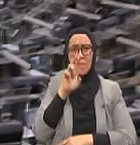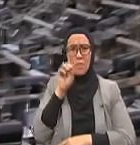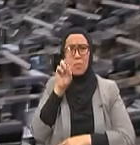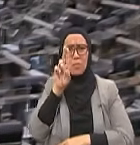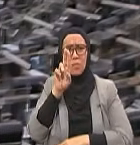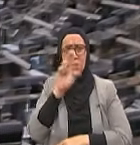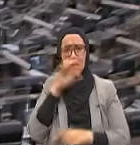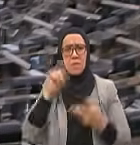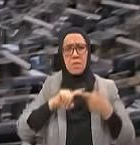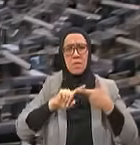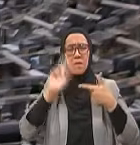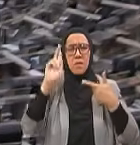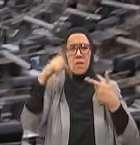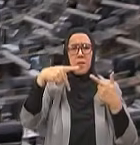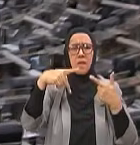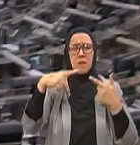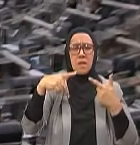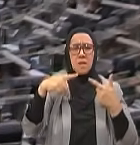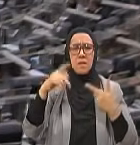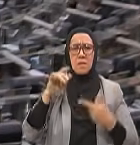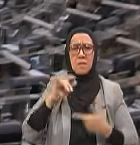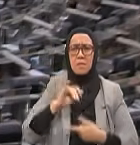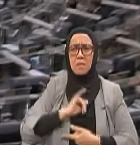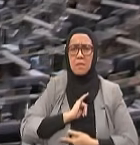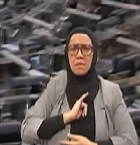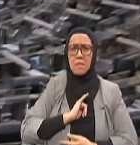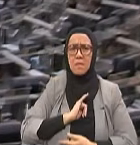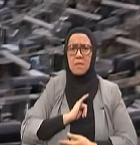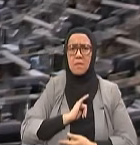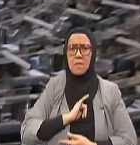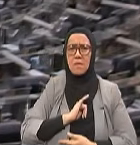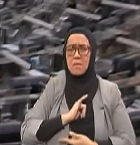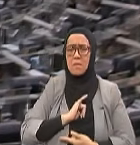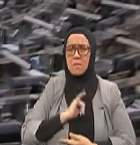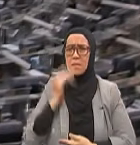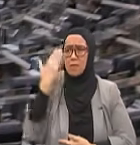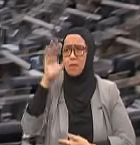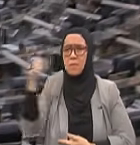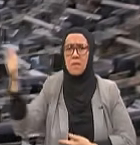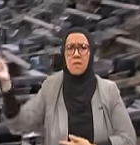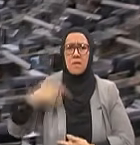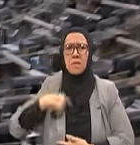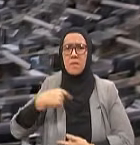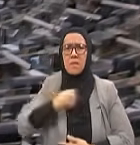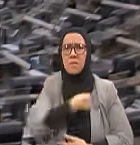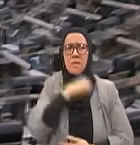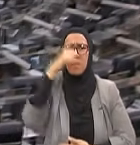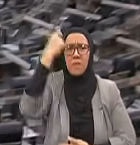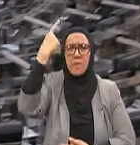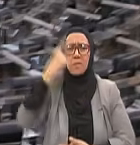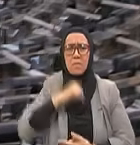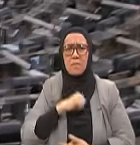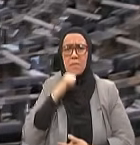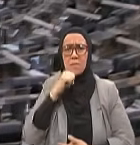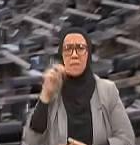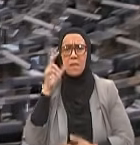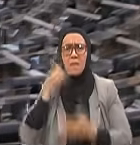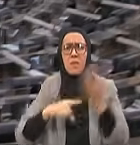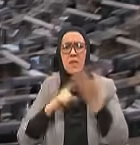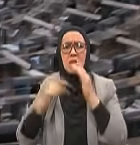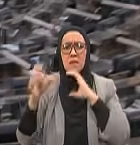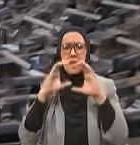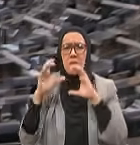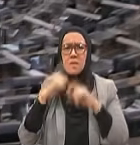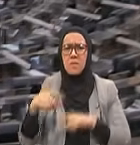tak tahu alay tapi kami tak paham apa yg mereka cakap dan tak dengar Shakira Shakira sepatunya bagi pihak menteri